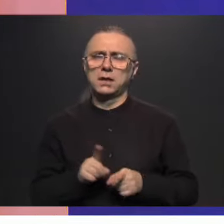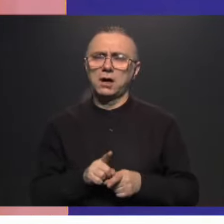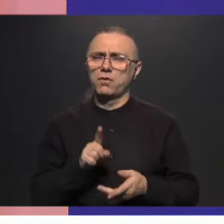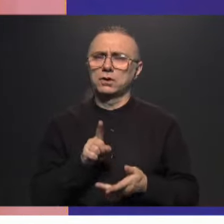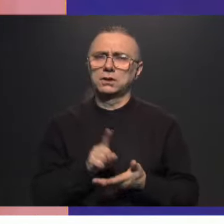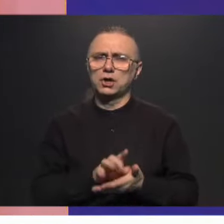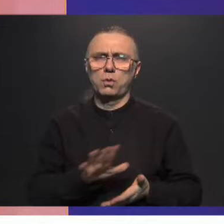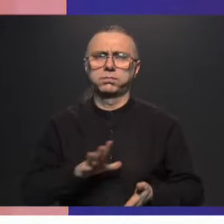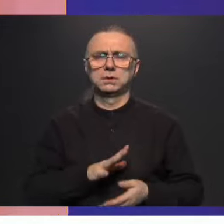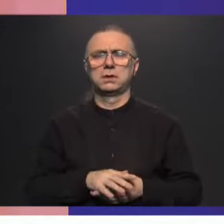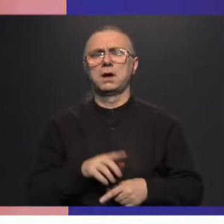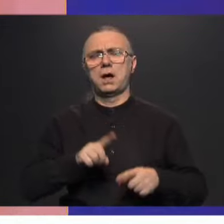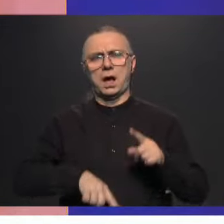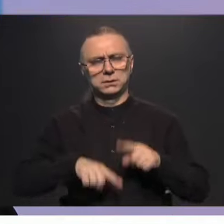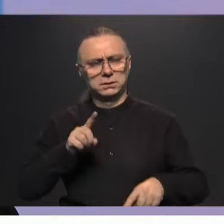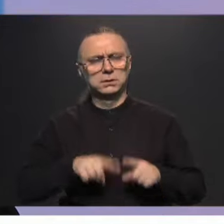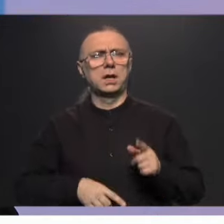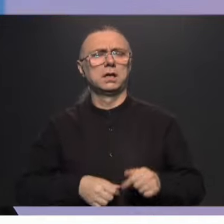старший брат,